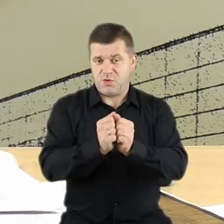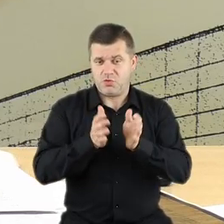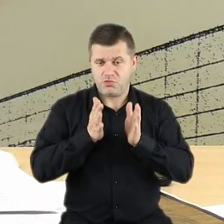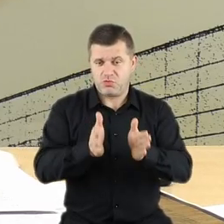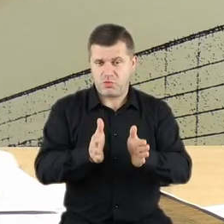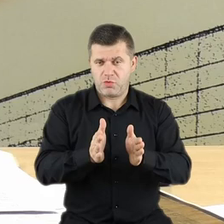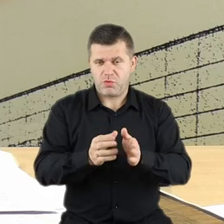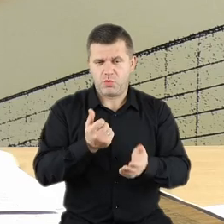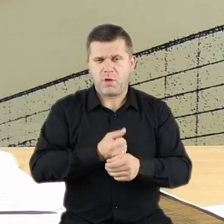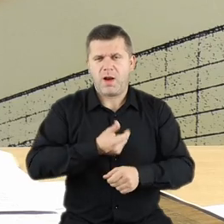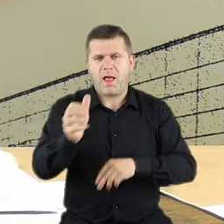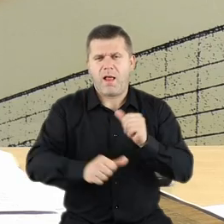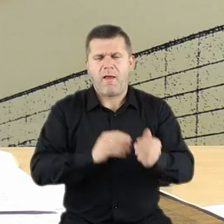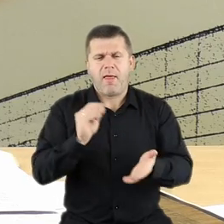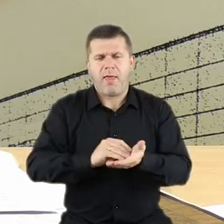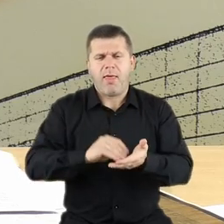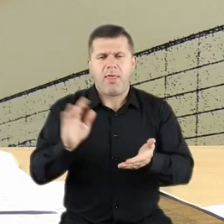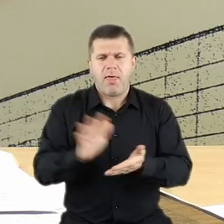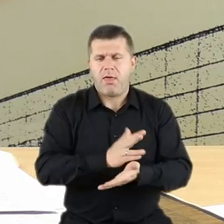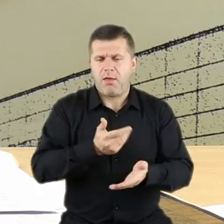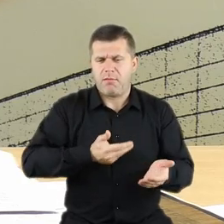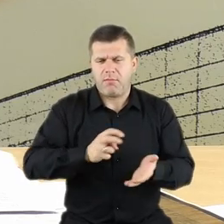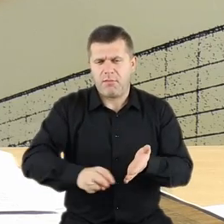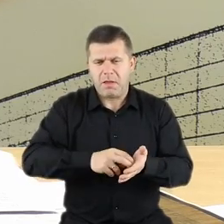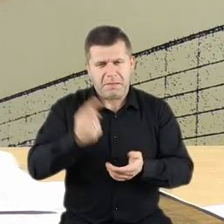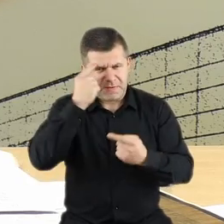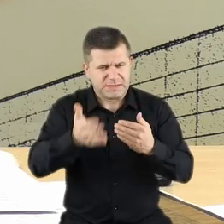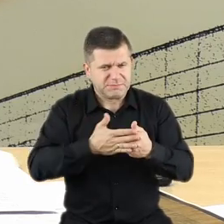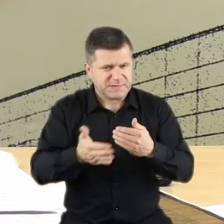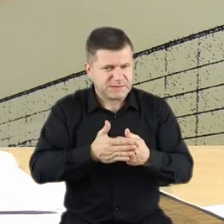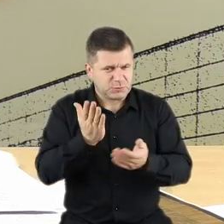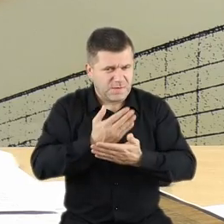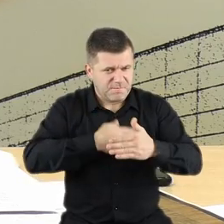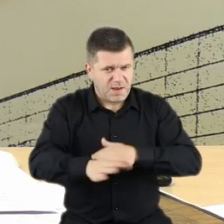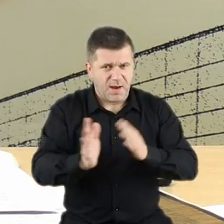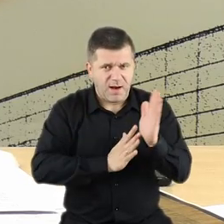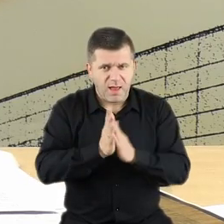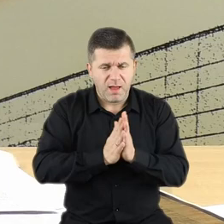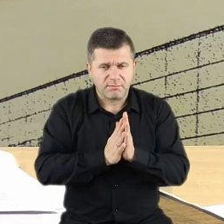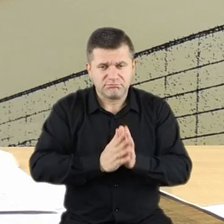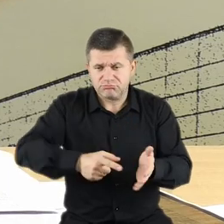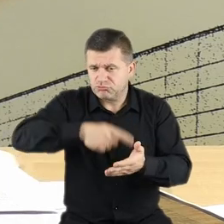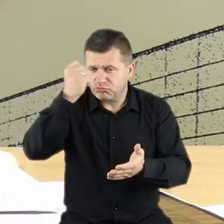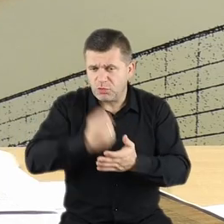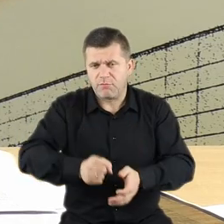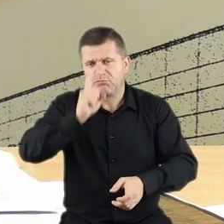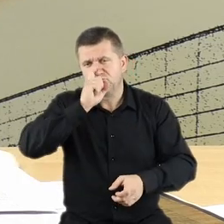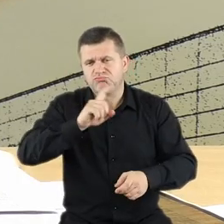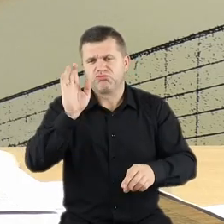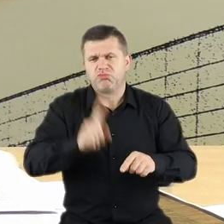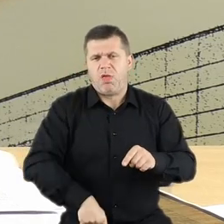cenią odchodzi już myśli że jest blisko skraju lasu ale nie znowu nie tak